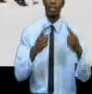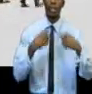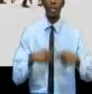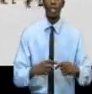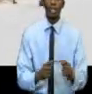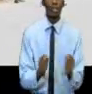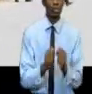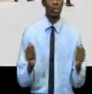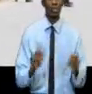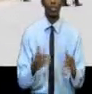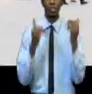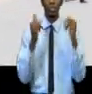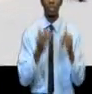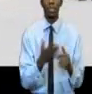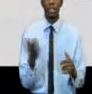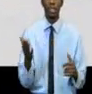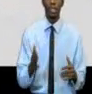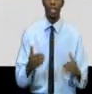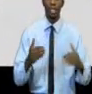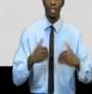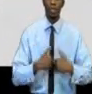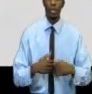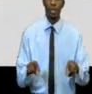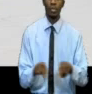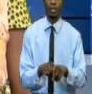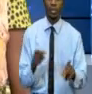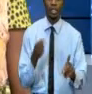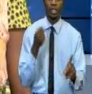escrocs et même des accidents.